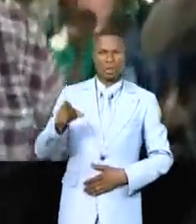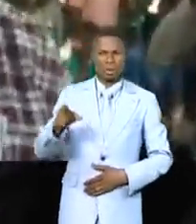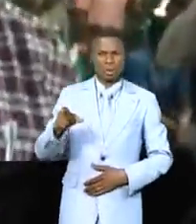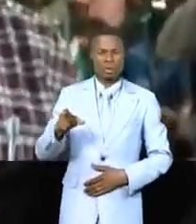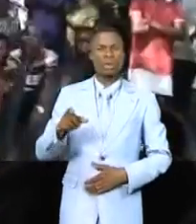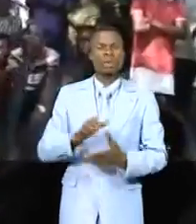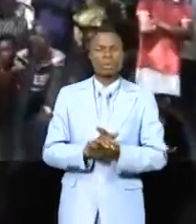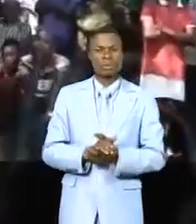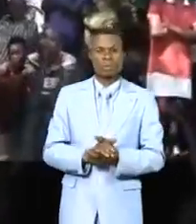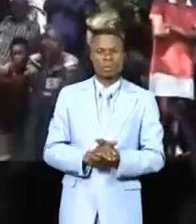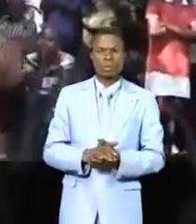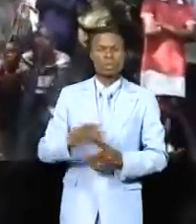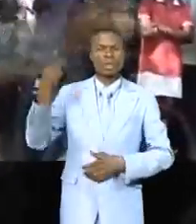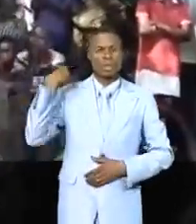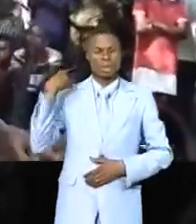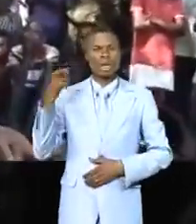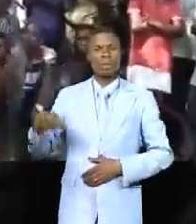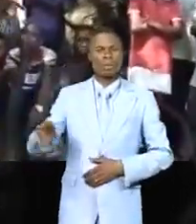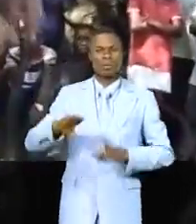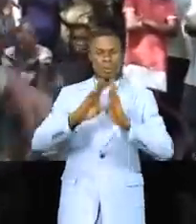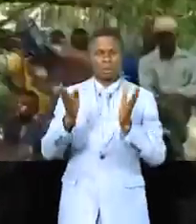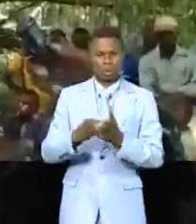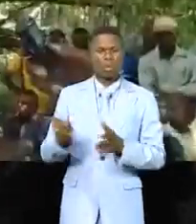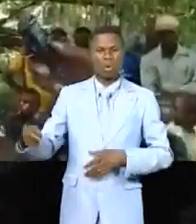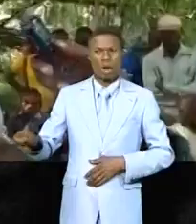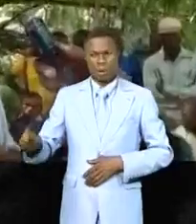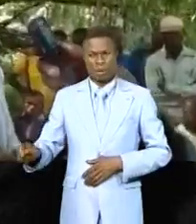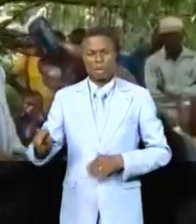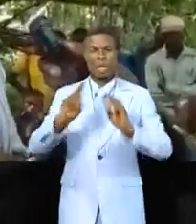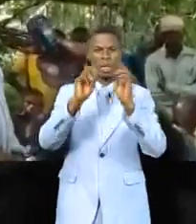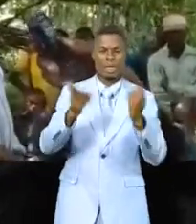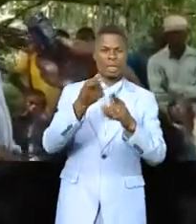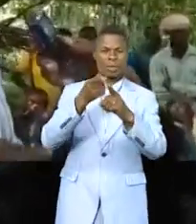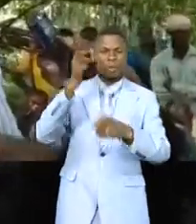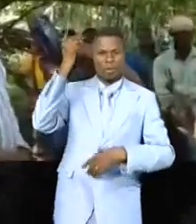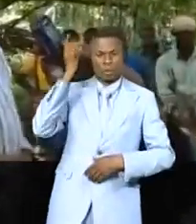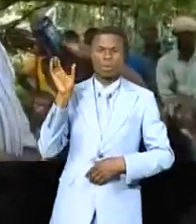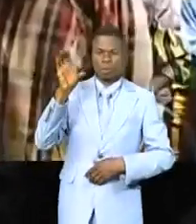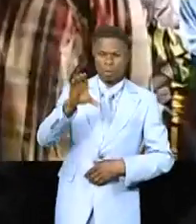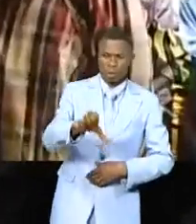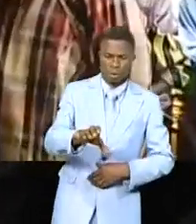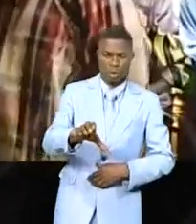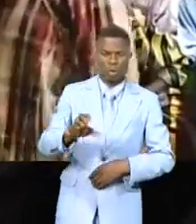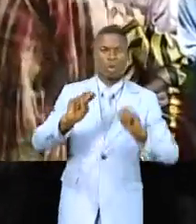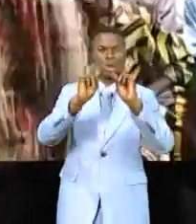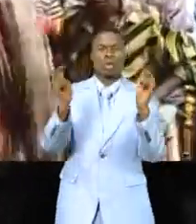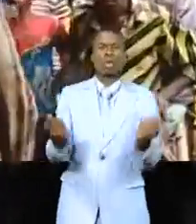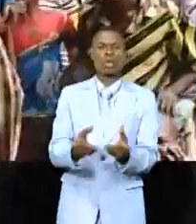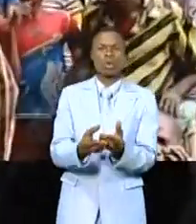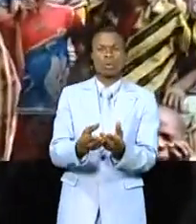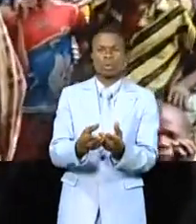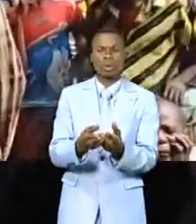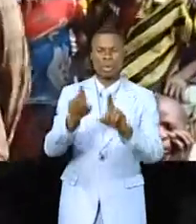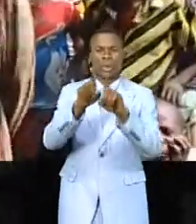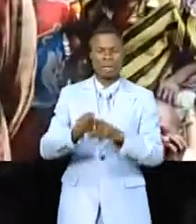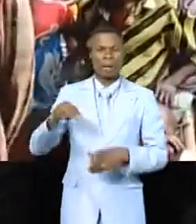Longomo, les honorables députés provinciaux de la Chuapa, une délégation venue de Kinshasa, constituée d'une commission, ainsi que